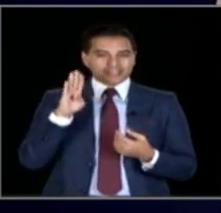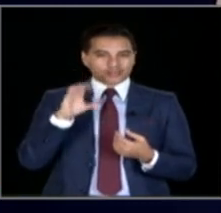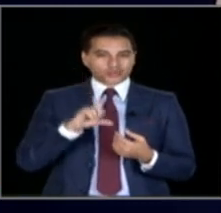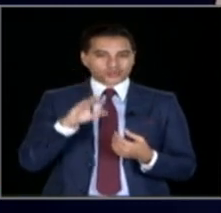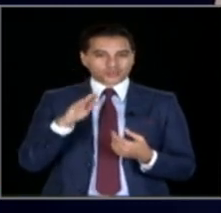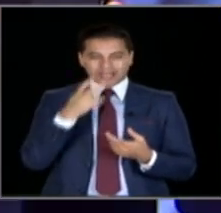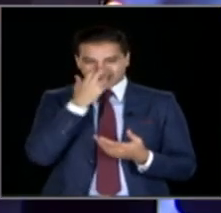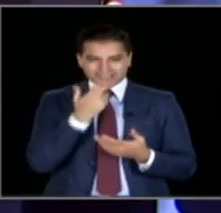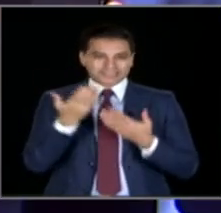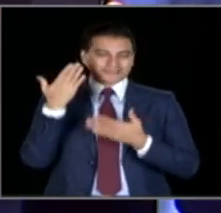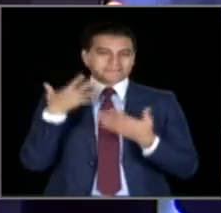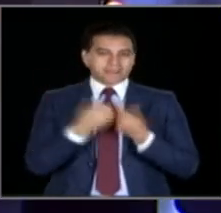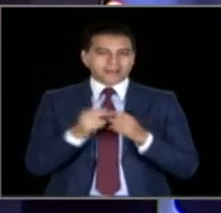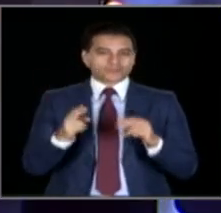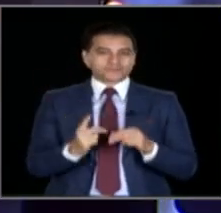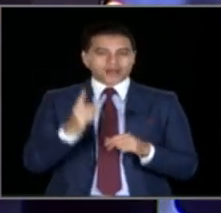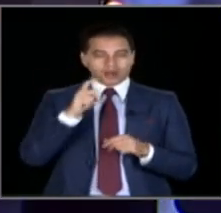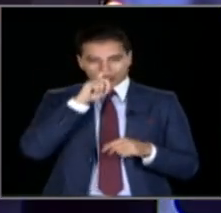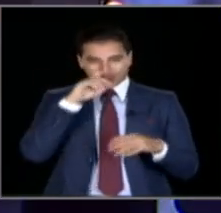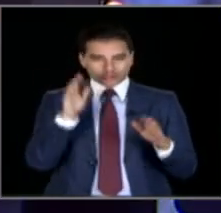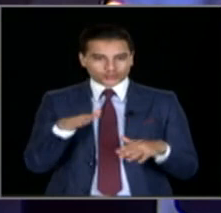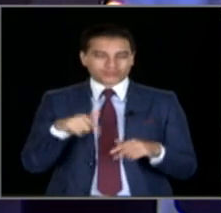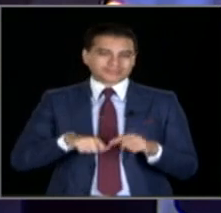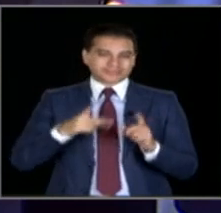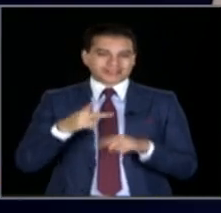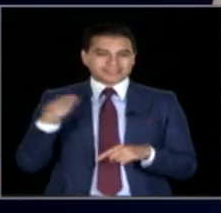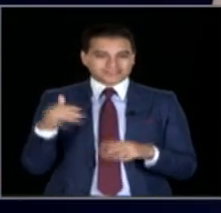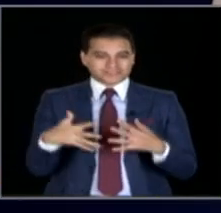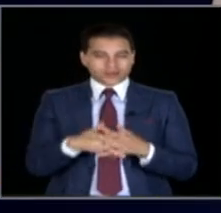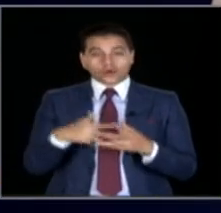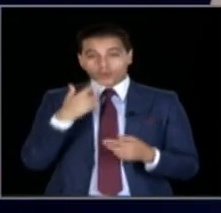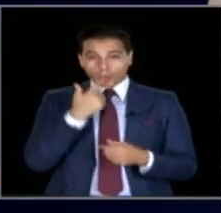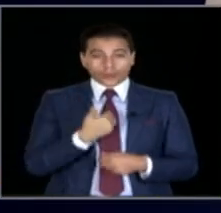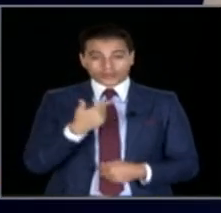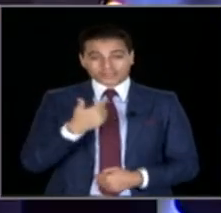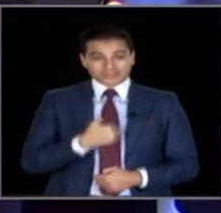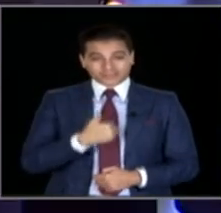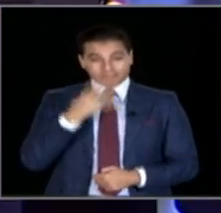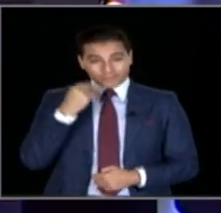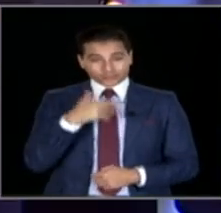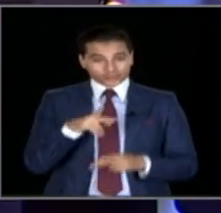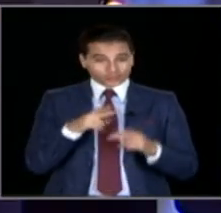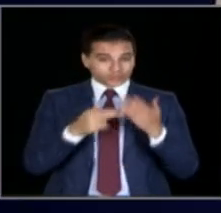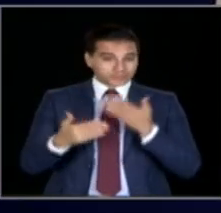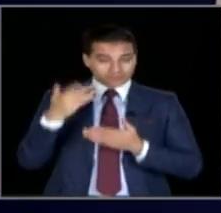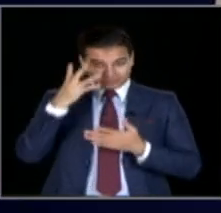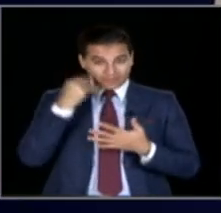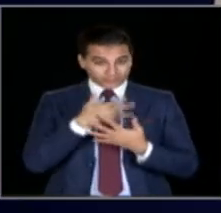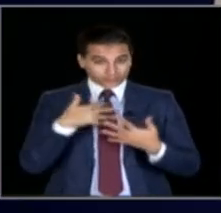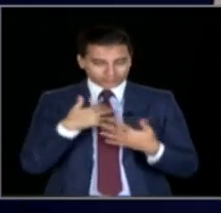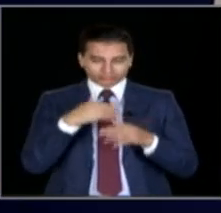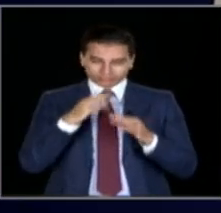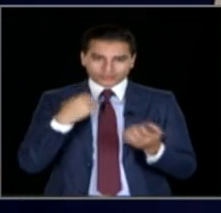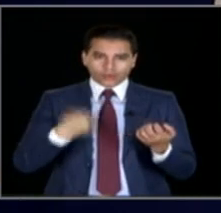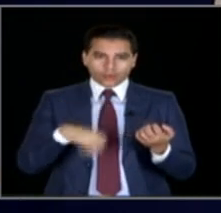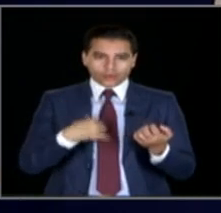الصقور الموسم الأول. قولي علاء. نعم. انبسطت الموسم اللي فات؟ الحمد لله والله. أخبار الأورج